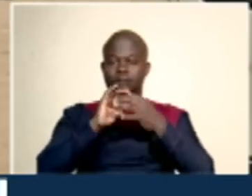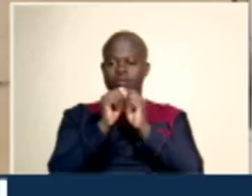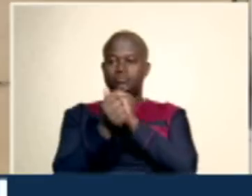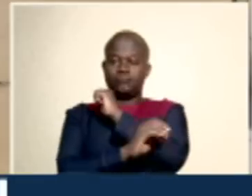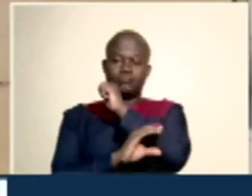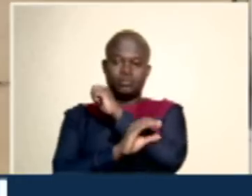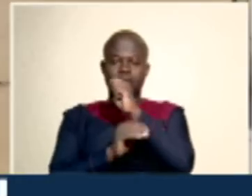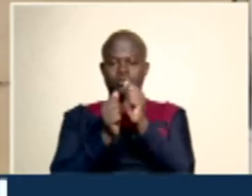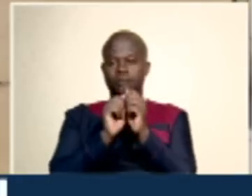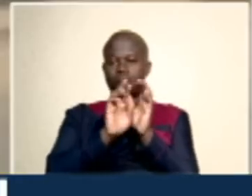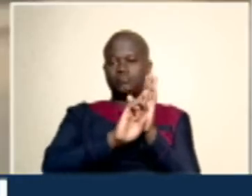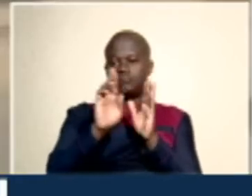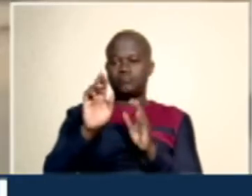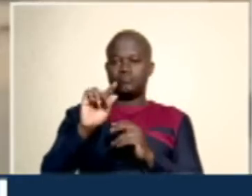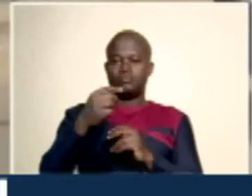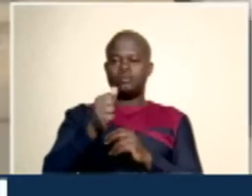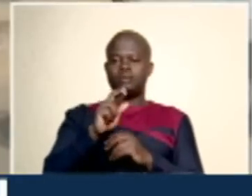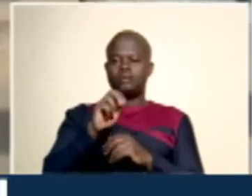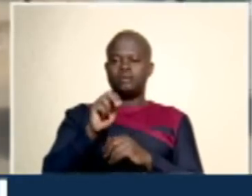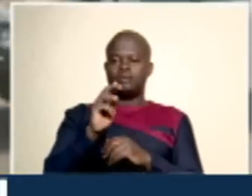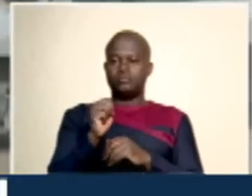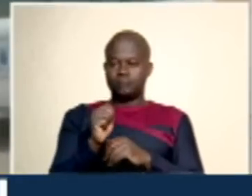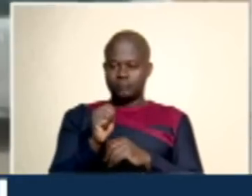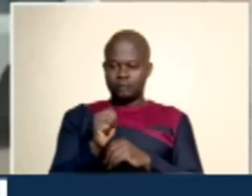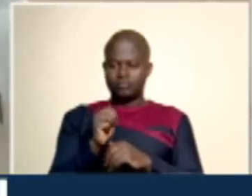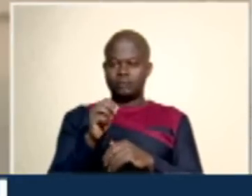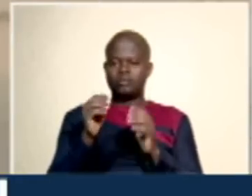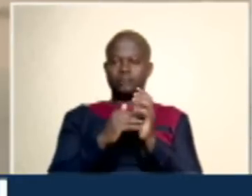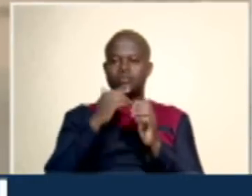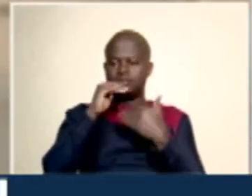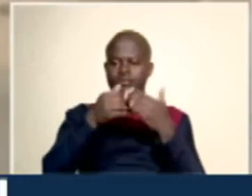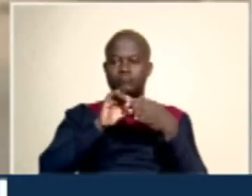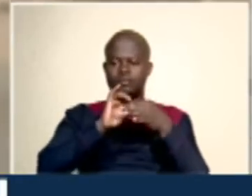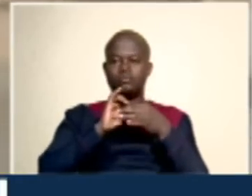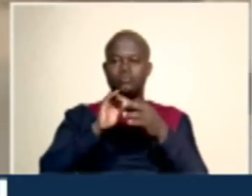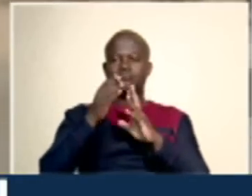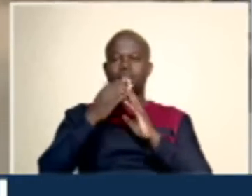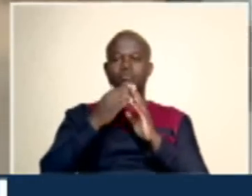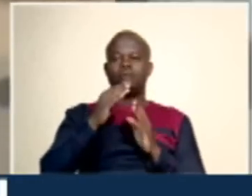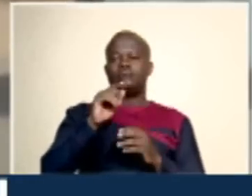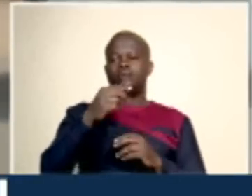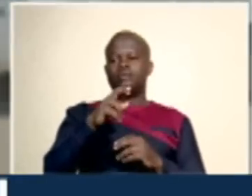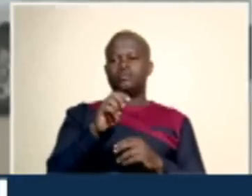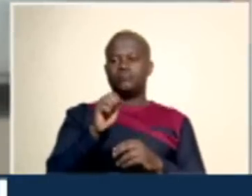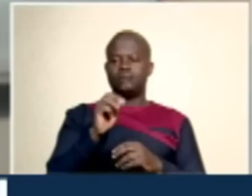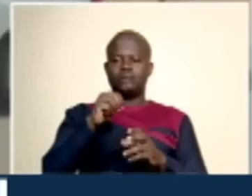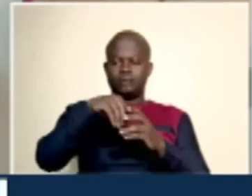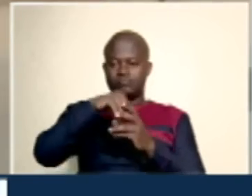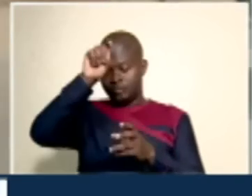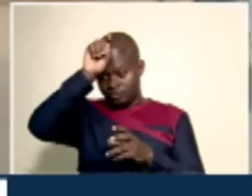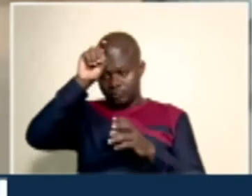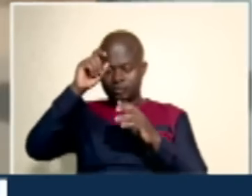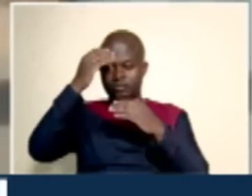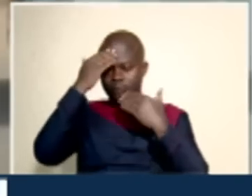ambasade ya Khartoum muri Sudani hari n'imikoranire hagati ya ambasade ya Khartoum na ambasade yo mu Misiri